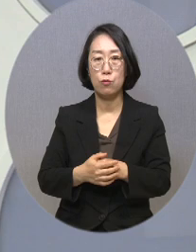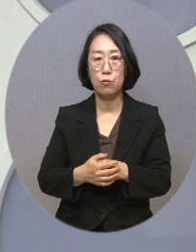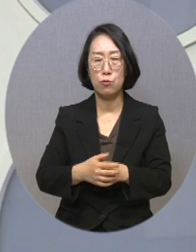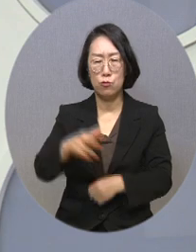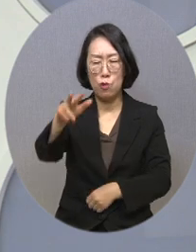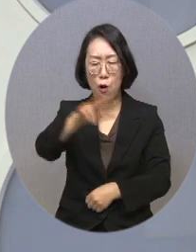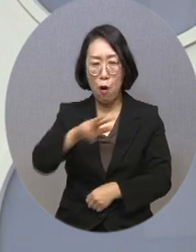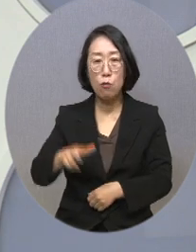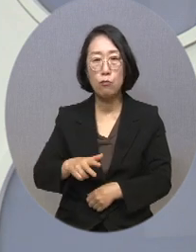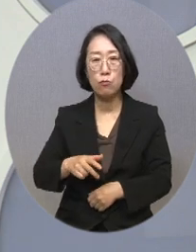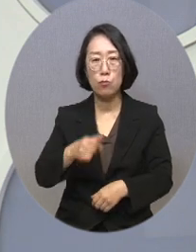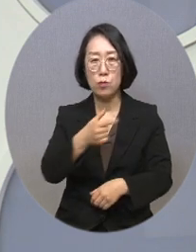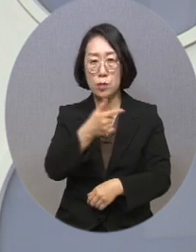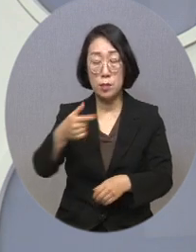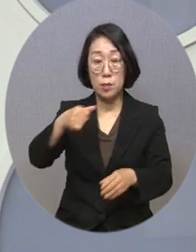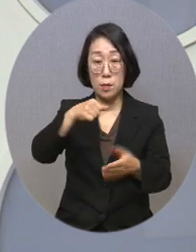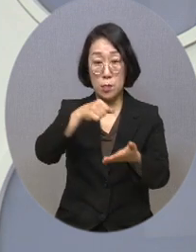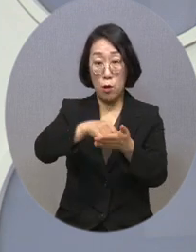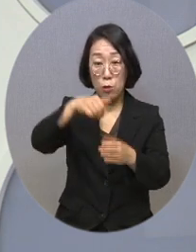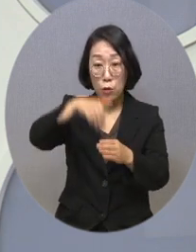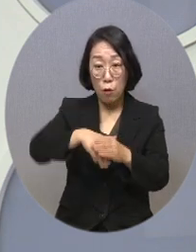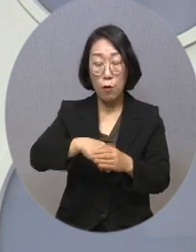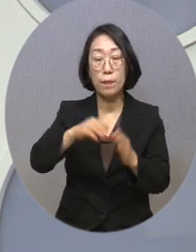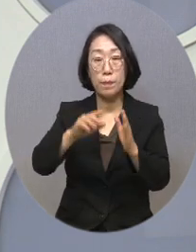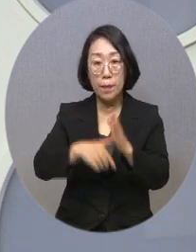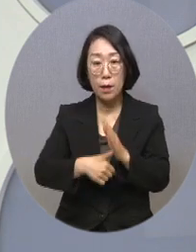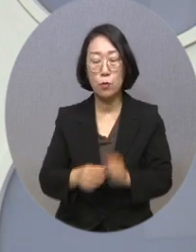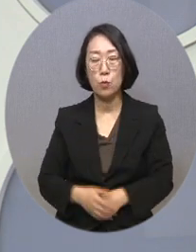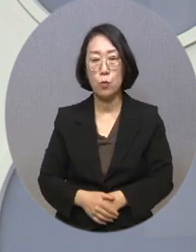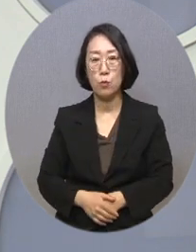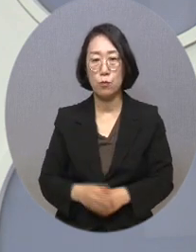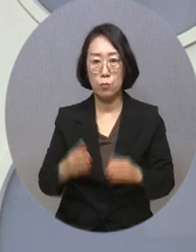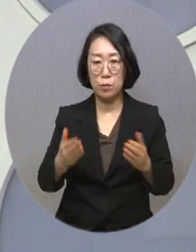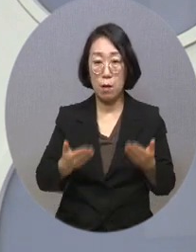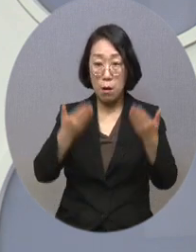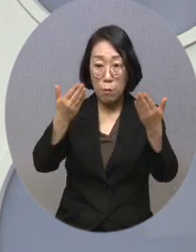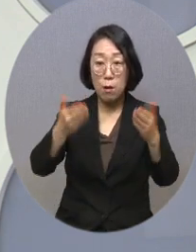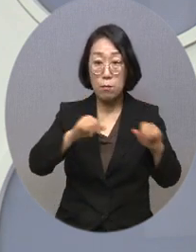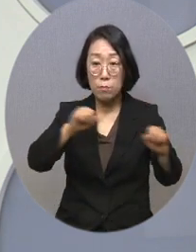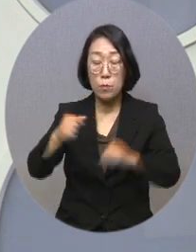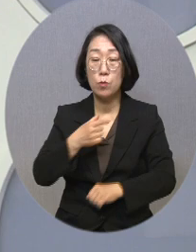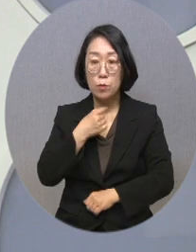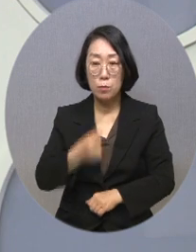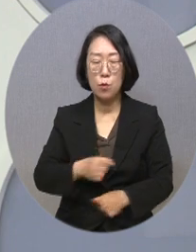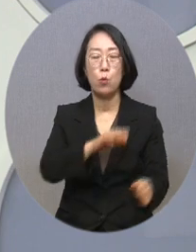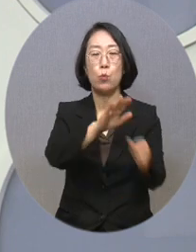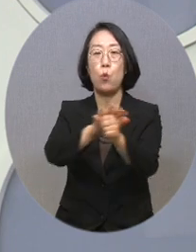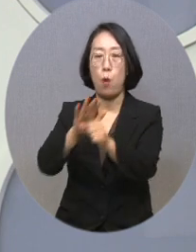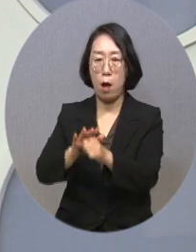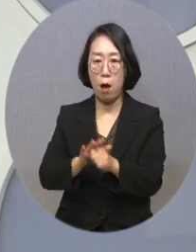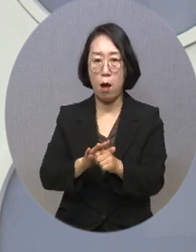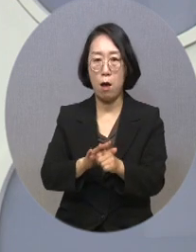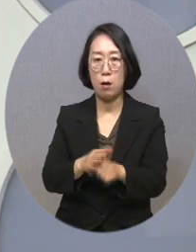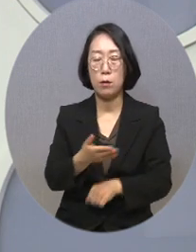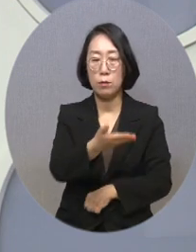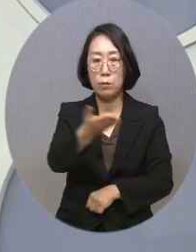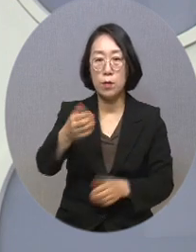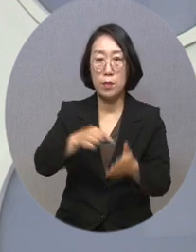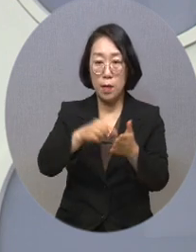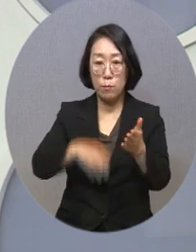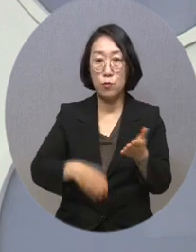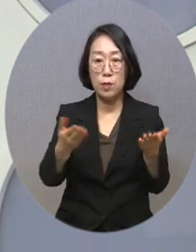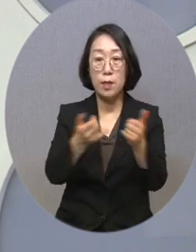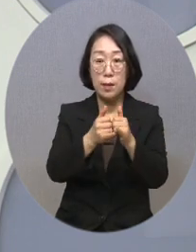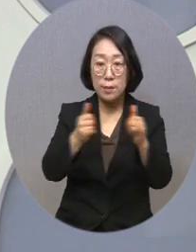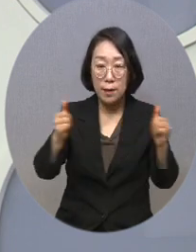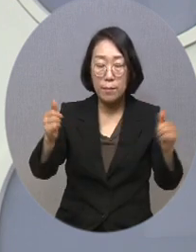세무사회에서 하고자 하는 지역 봉사를 하고자 하는 그런 회원들 적극적으로 도와서 또 우리 세무사들이